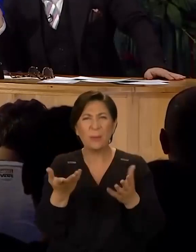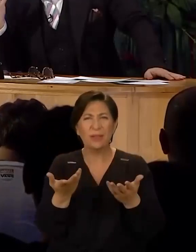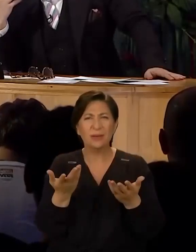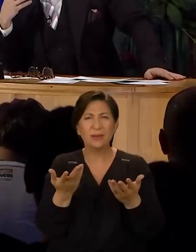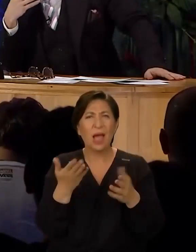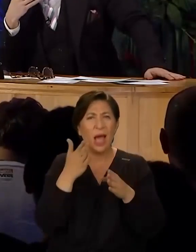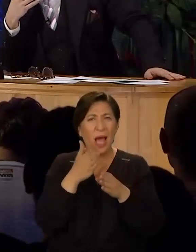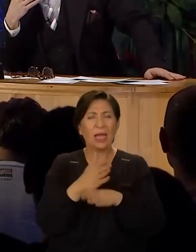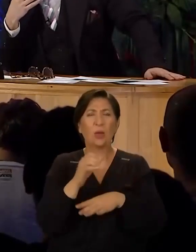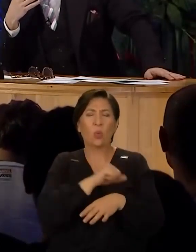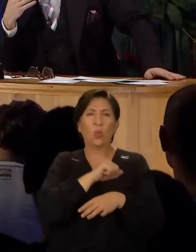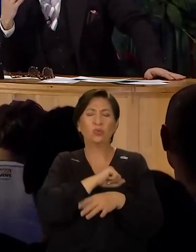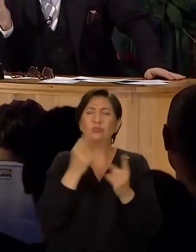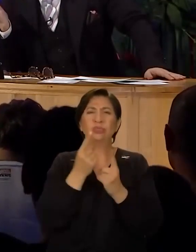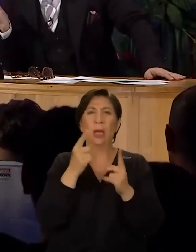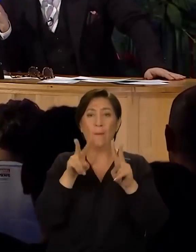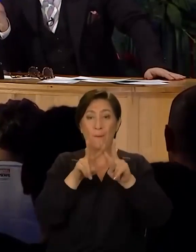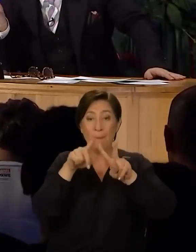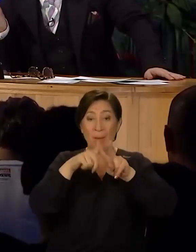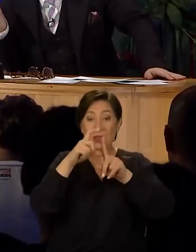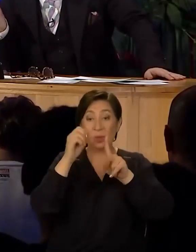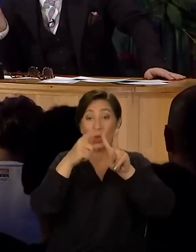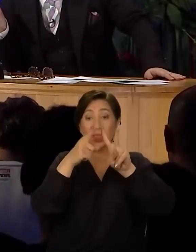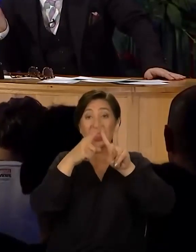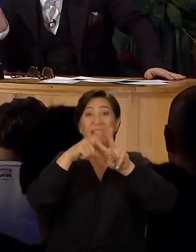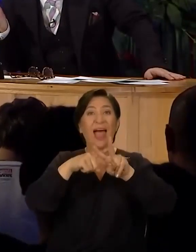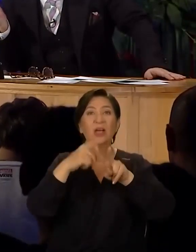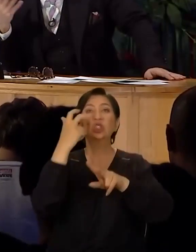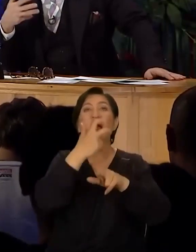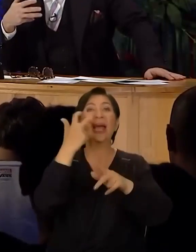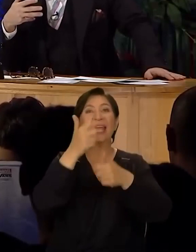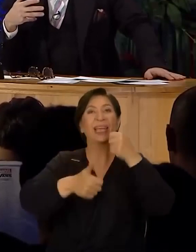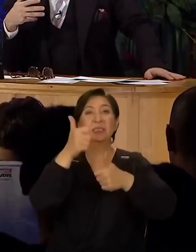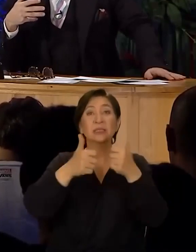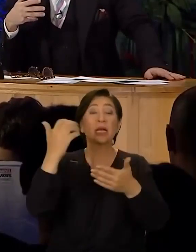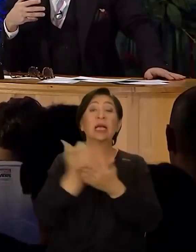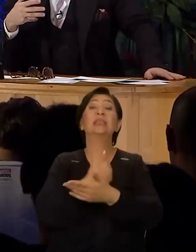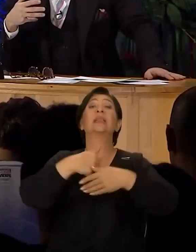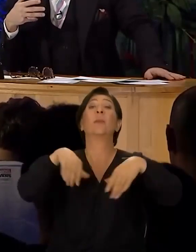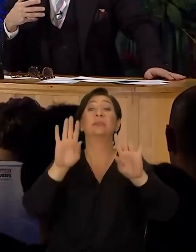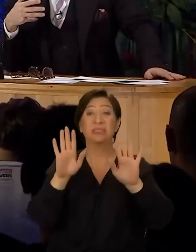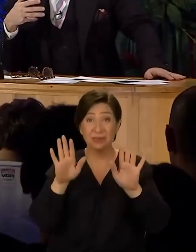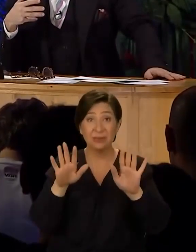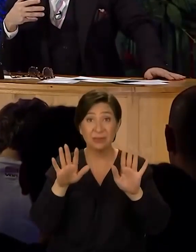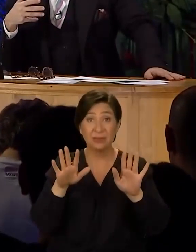Yani hakikaten korkunç bir olay. Madonna'nın Eurovision yarışmasına katılıp ödül alamamış olması...